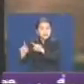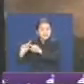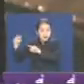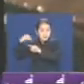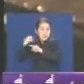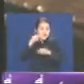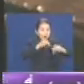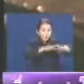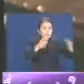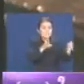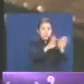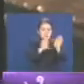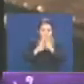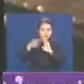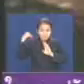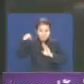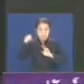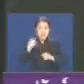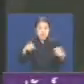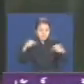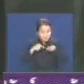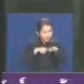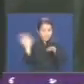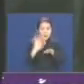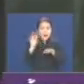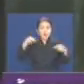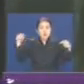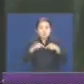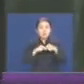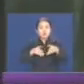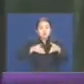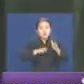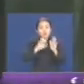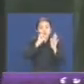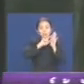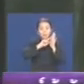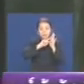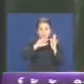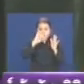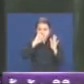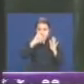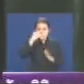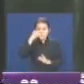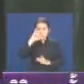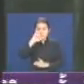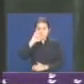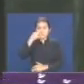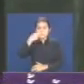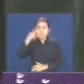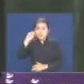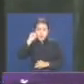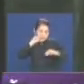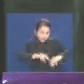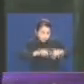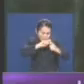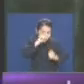จรดังนี้ค่ะทิศเหนือเส้นทางที่ควรหลีกเลี่ยงก็คือถนนสายไหมขาเข้าและขาออกน้ำท่วมขังตลอดสายระดับน้ำอยู่ที่ 30-60 เ